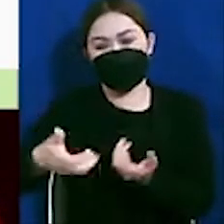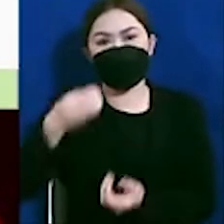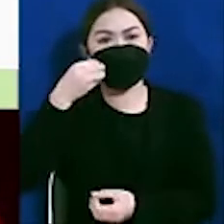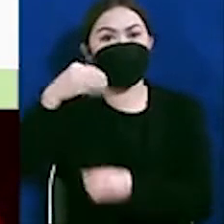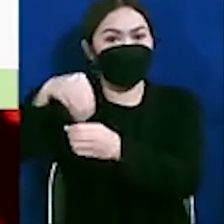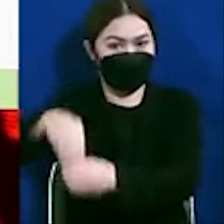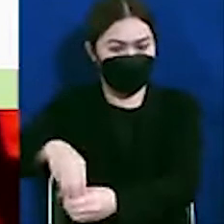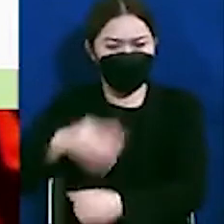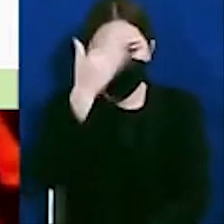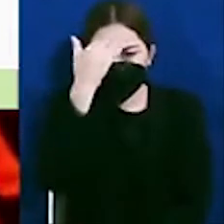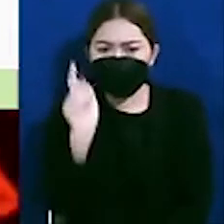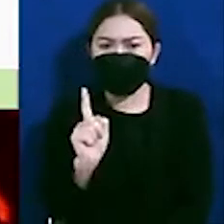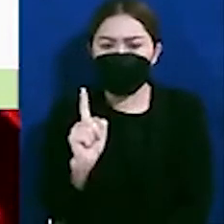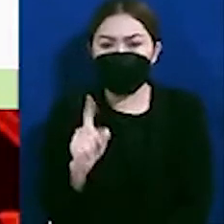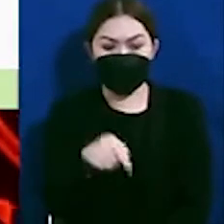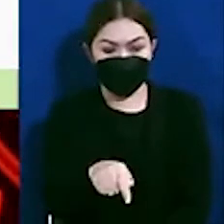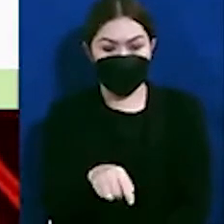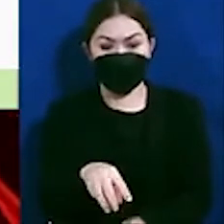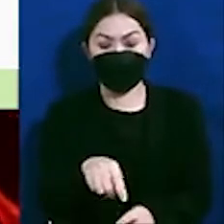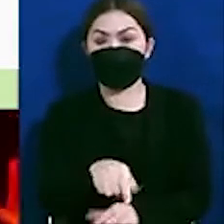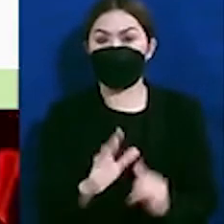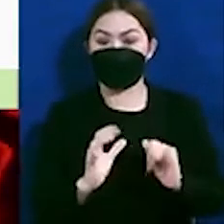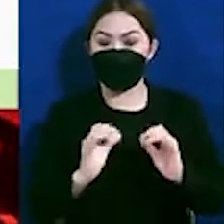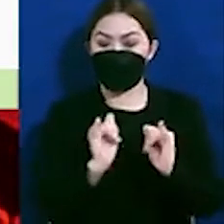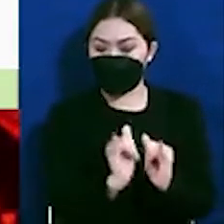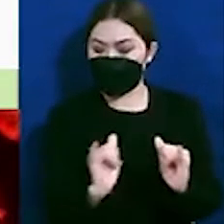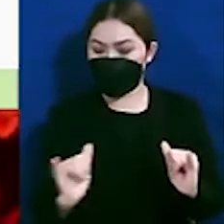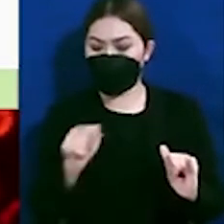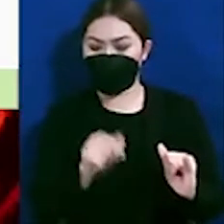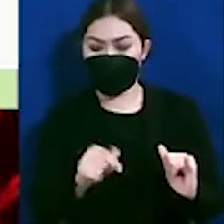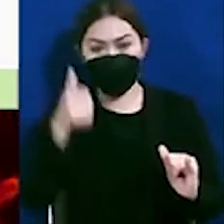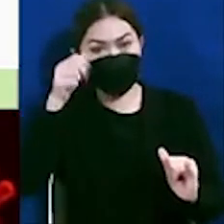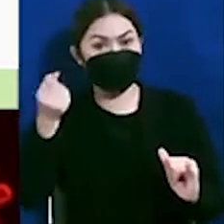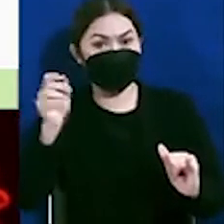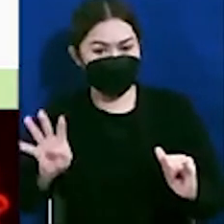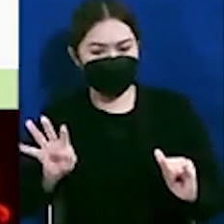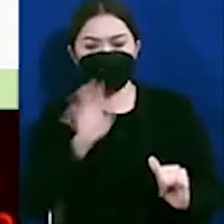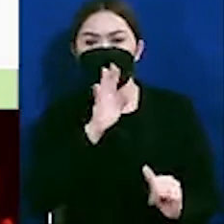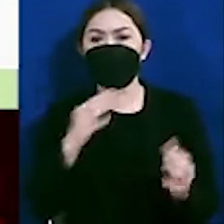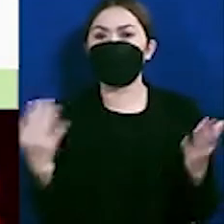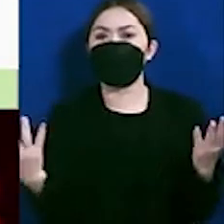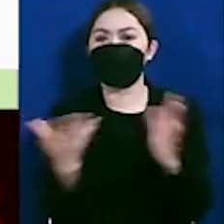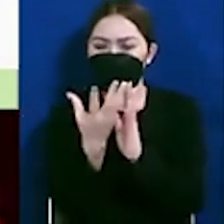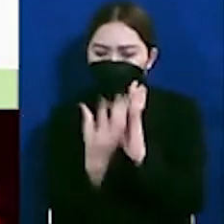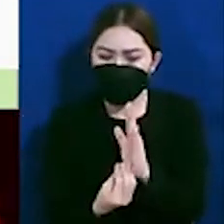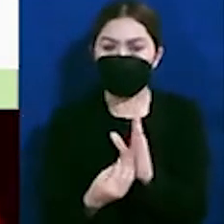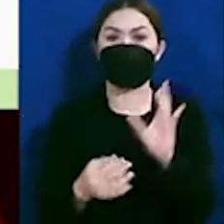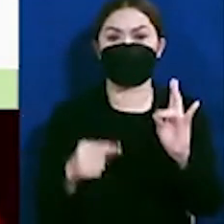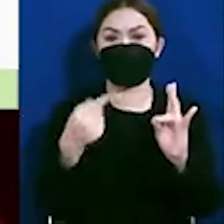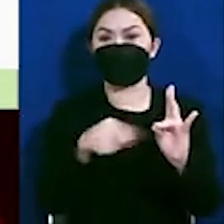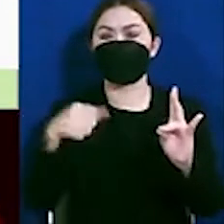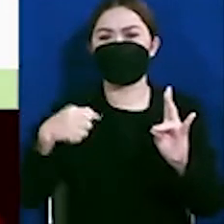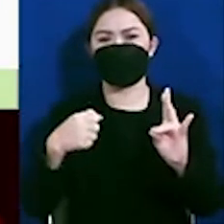ตัวที่บ้านเพื่ออะไรครับเพื่อให้เตียงที่เหลือเนี่ยนะครับแทนที่จะอยู่ 14วันเนี่ยถ้าเป็น7-10วันเราก็จะมีเตรียมเพิ่มอีกประมาณ